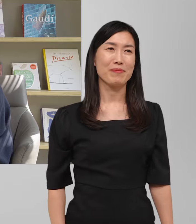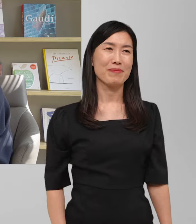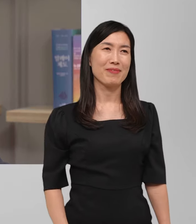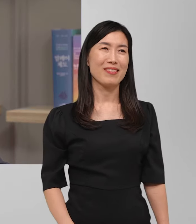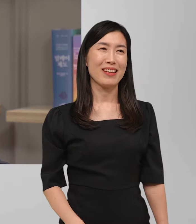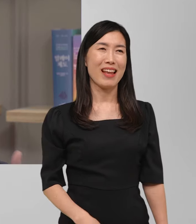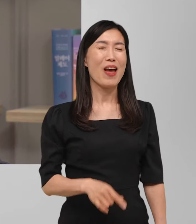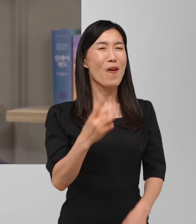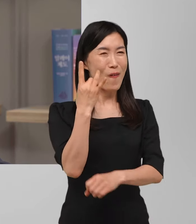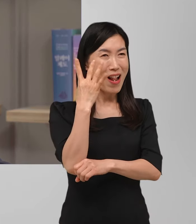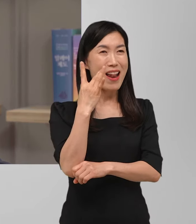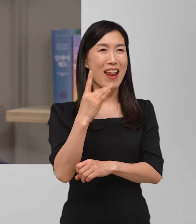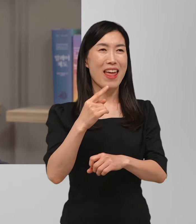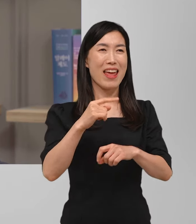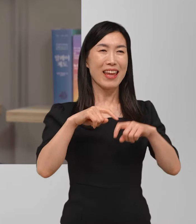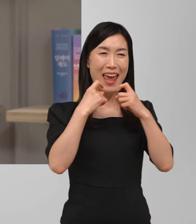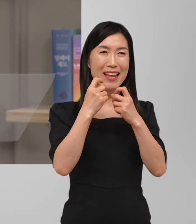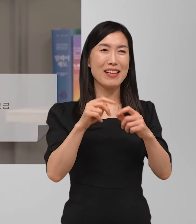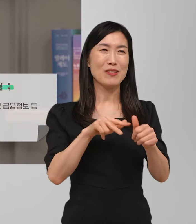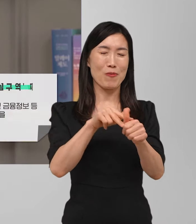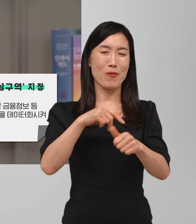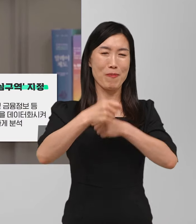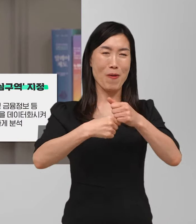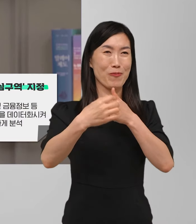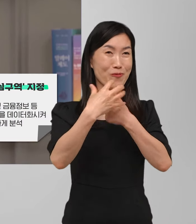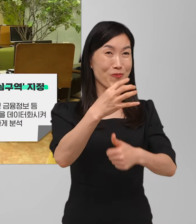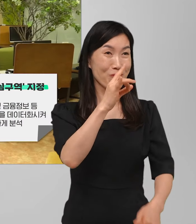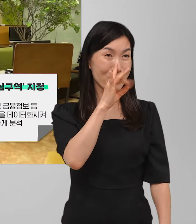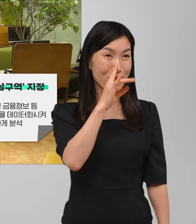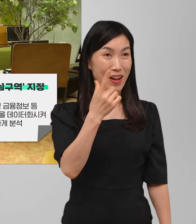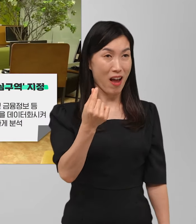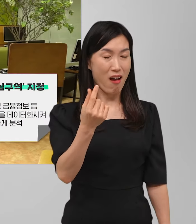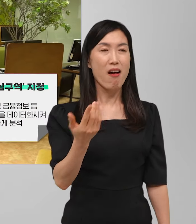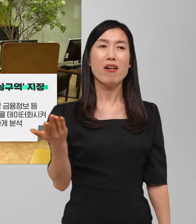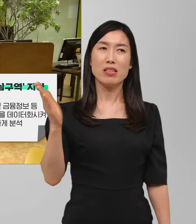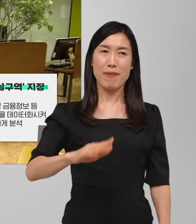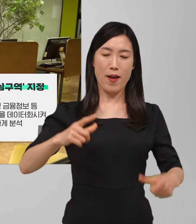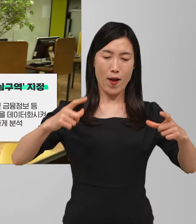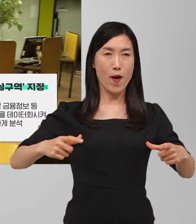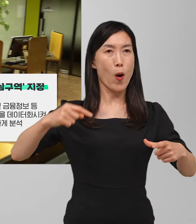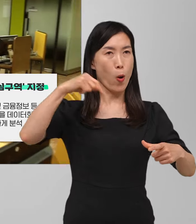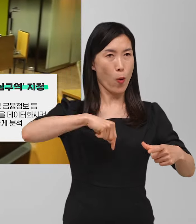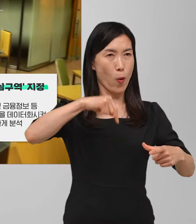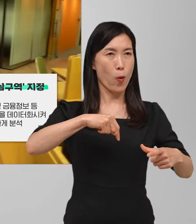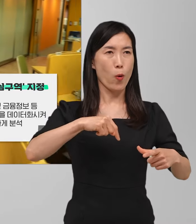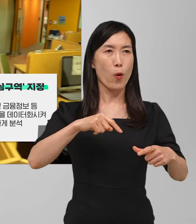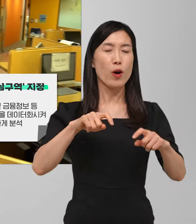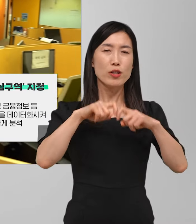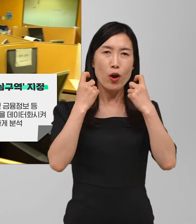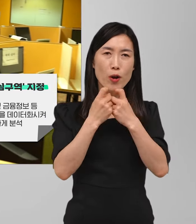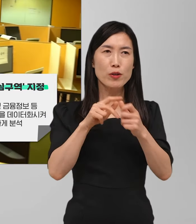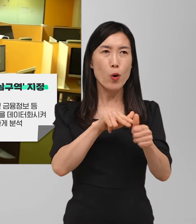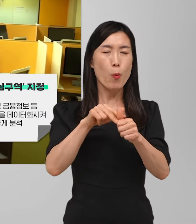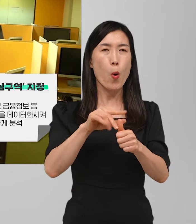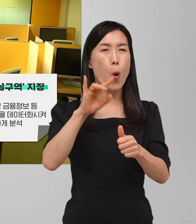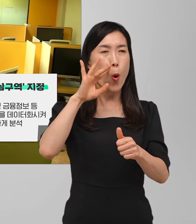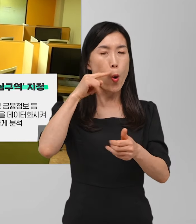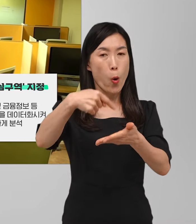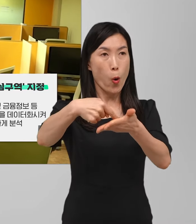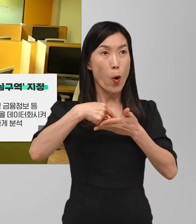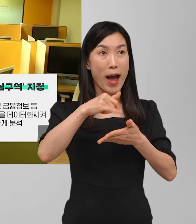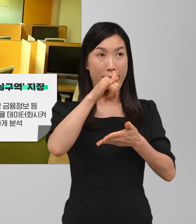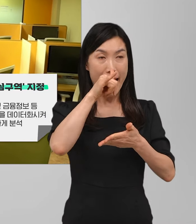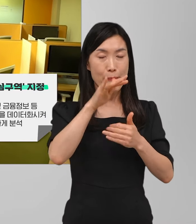정책들이 있나요? 데이터 안심구역 내에서는 개인정보라든가 함부로 다루기 어려웠던 정보들을 데이터화해서 그 데이터를